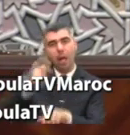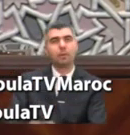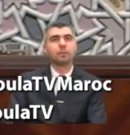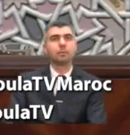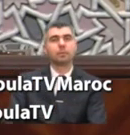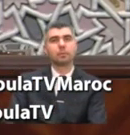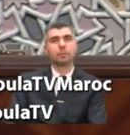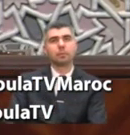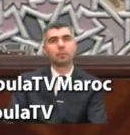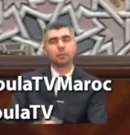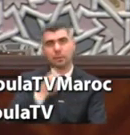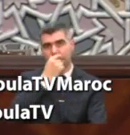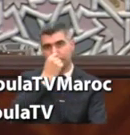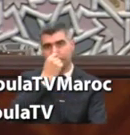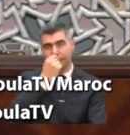للجواب.